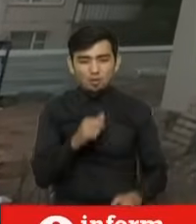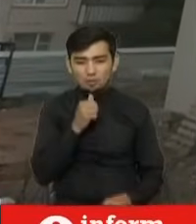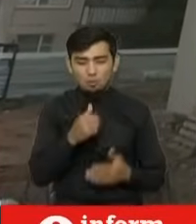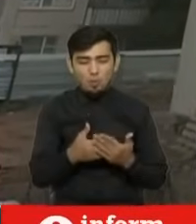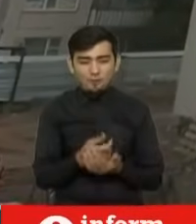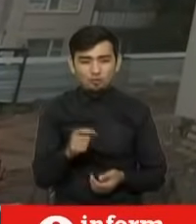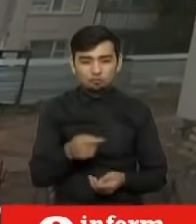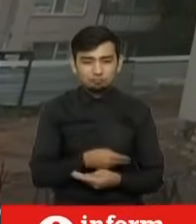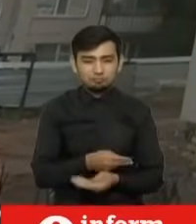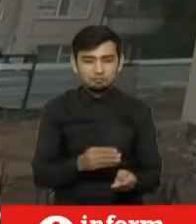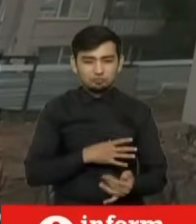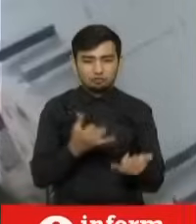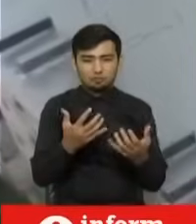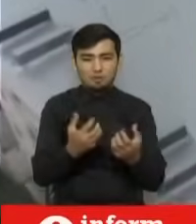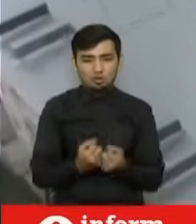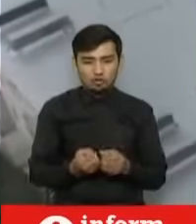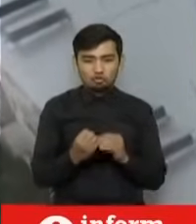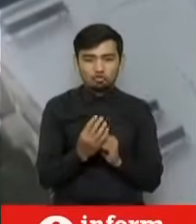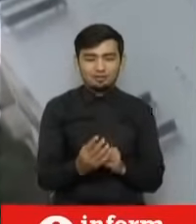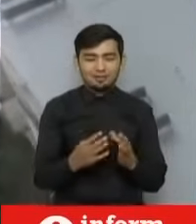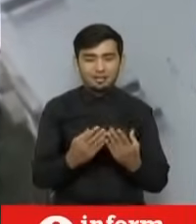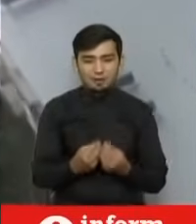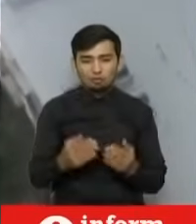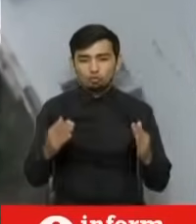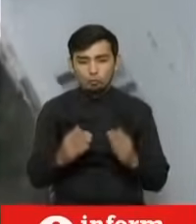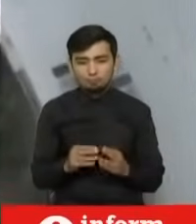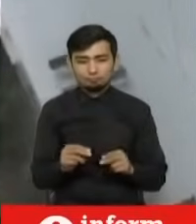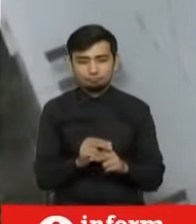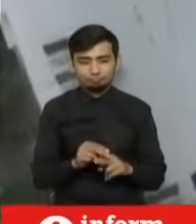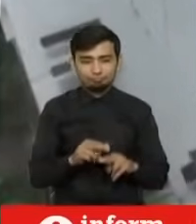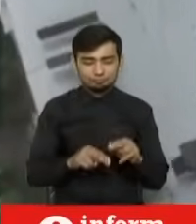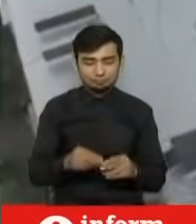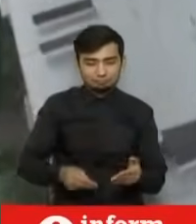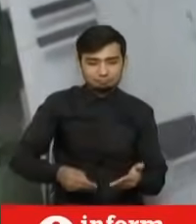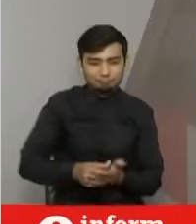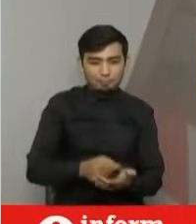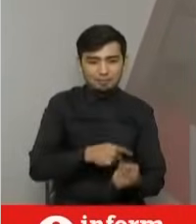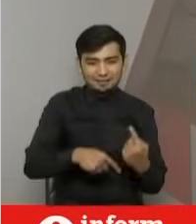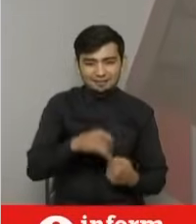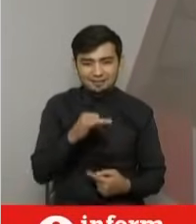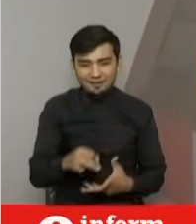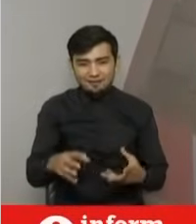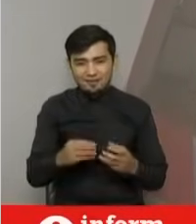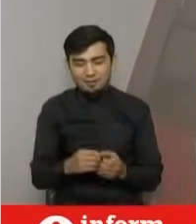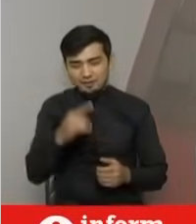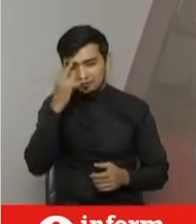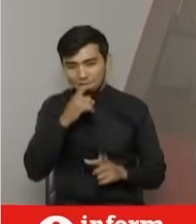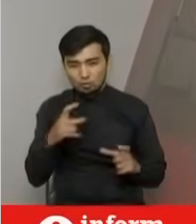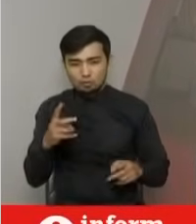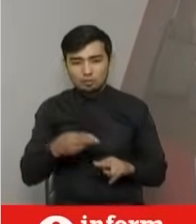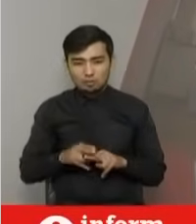жилья сегодня получили 14 семей дома построили на средства бизнеса и неравнодушных